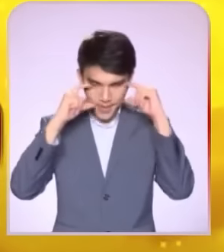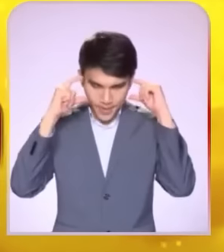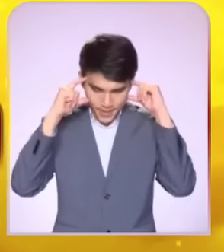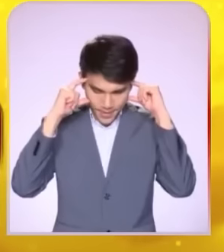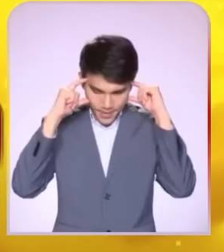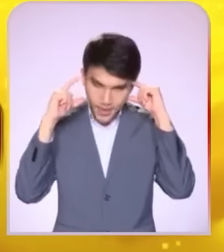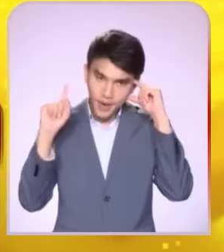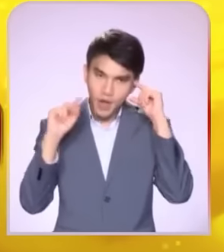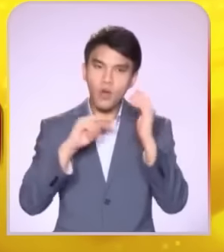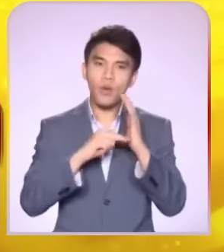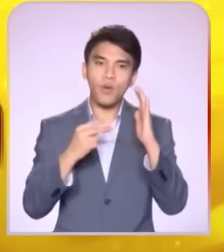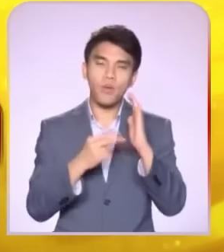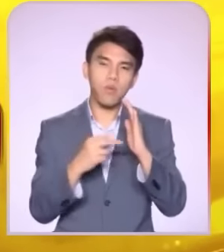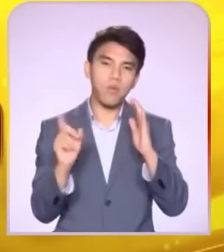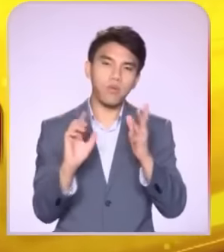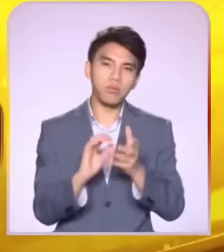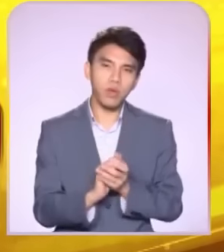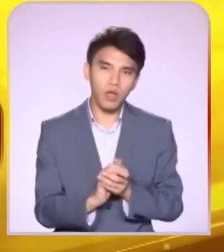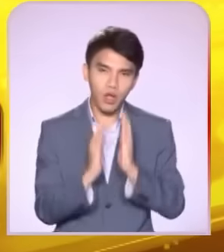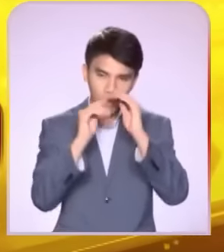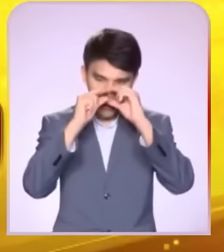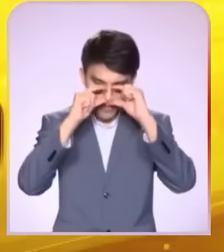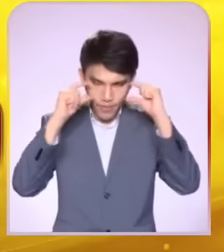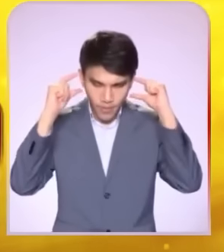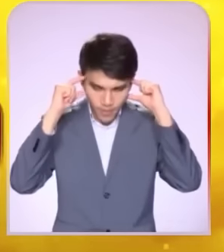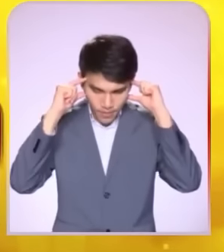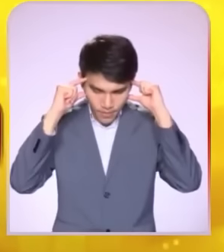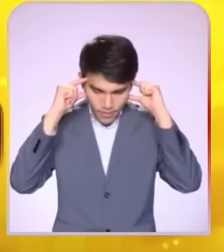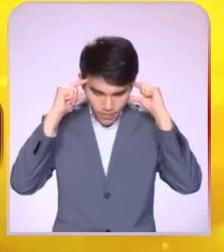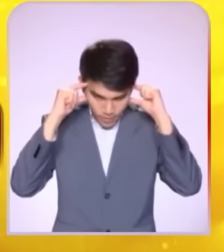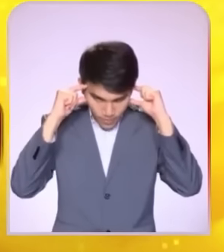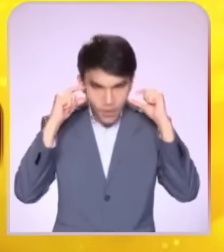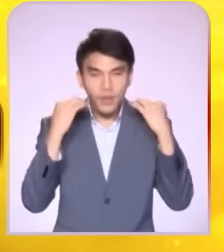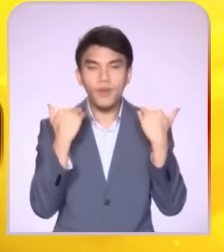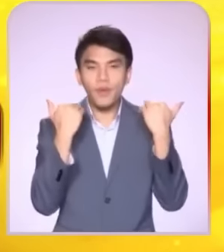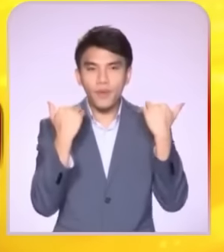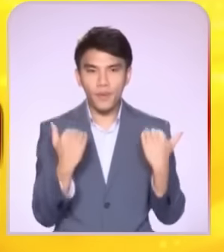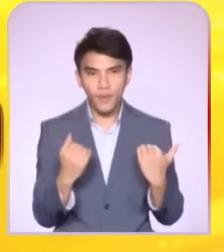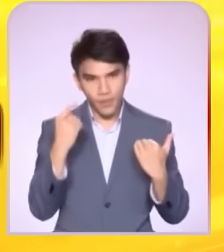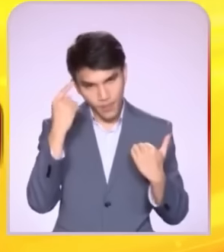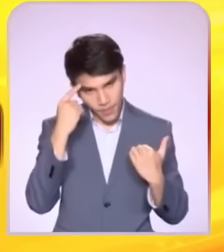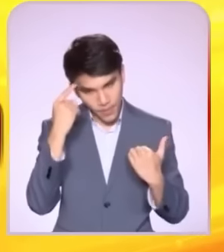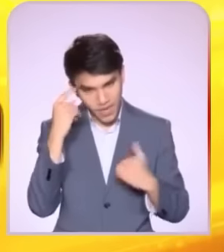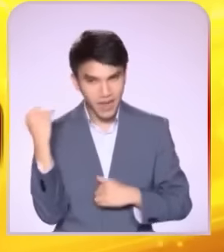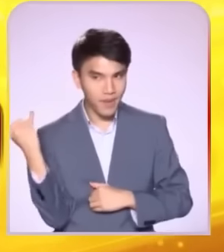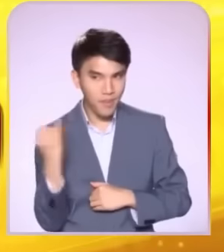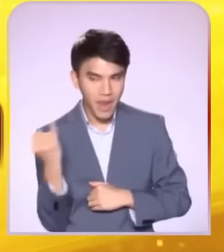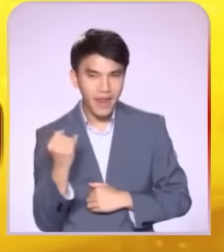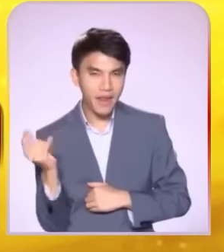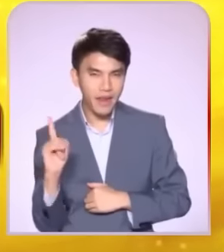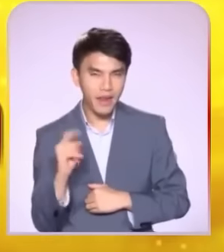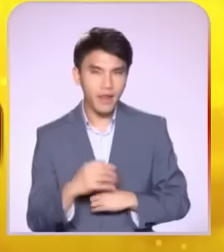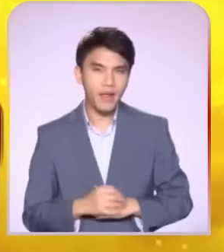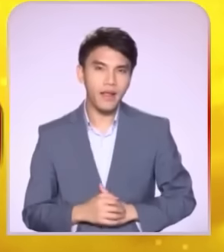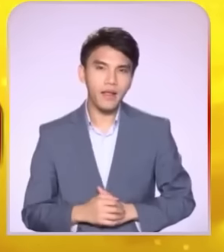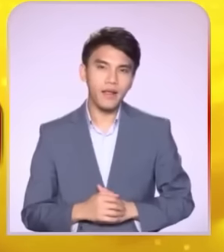วรรณแบบนี้แสดงว่าคนที่ปิดเนี่ยคุณคิดอะไรอยู่หรือเปล่าเพื่อ